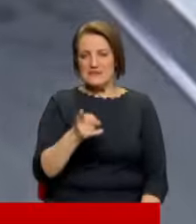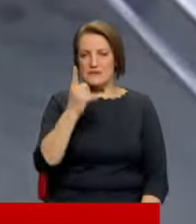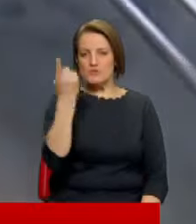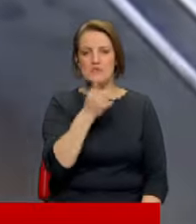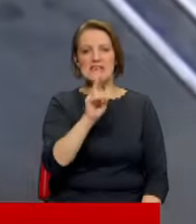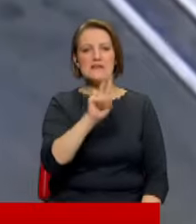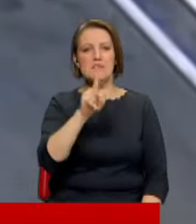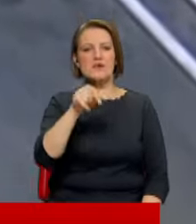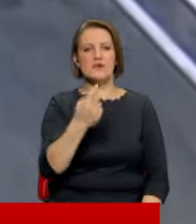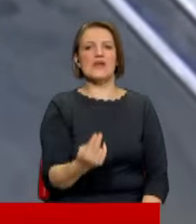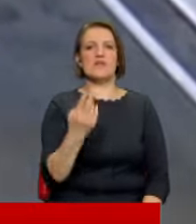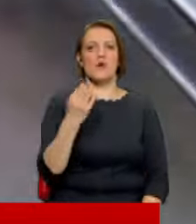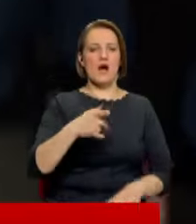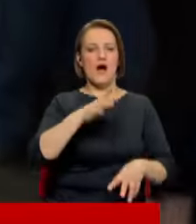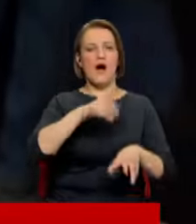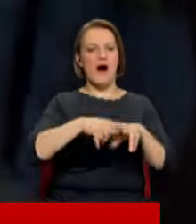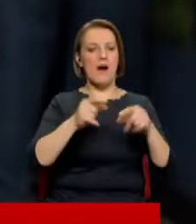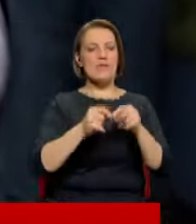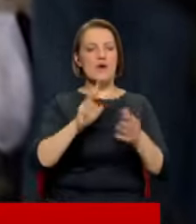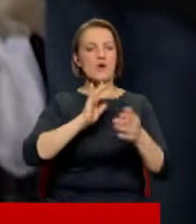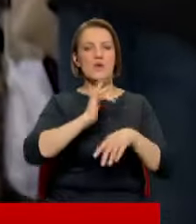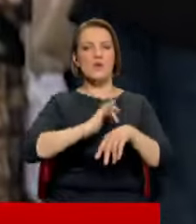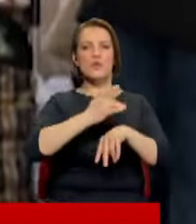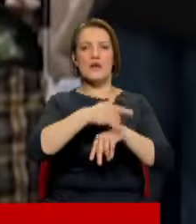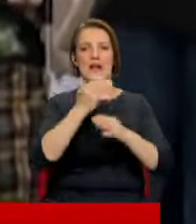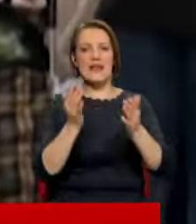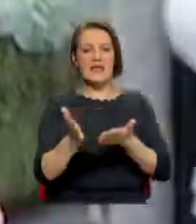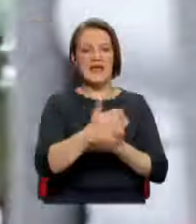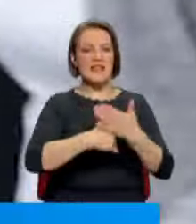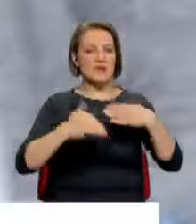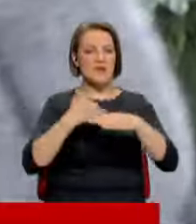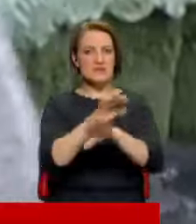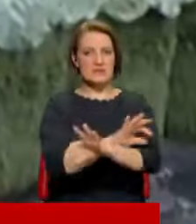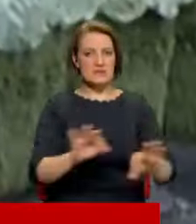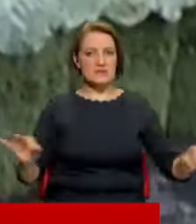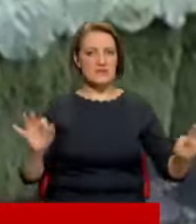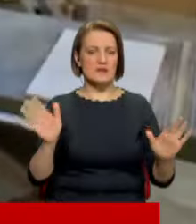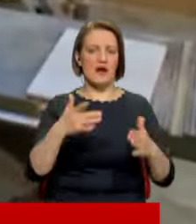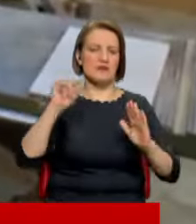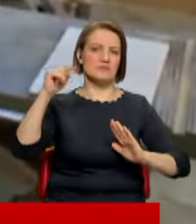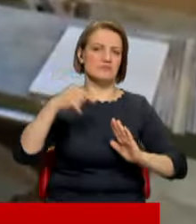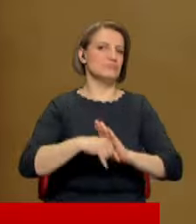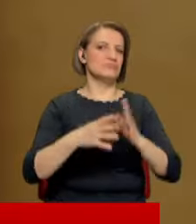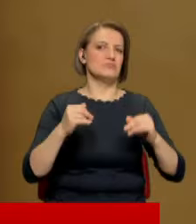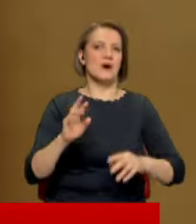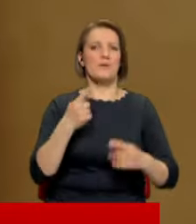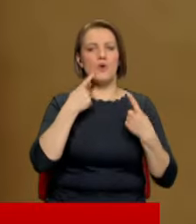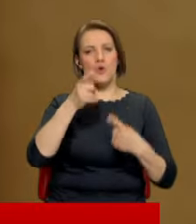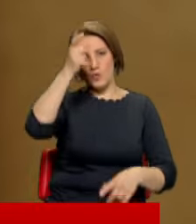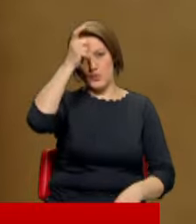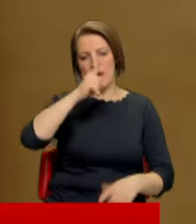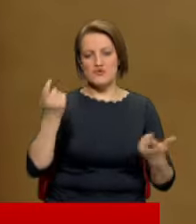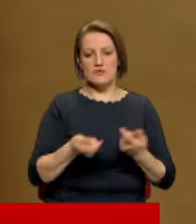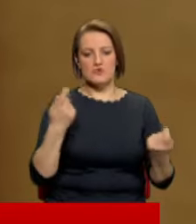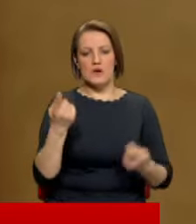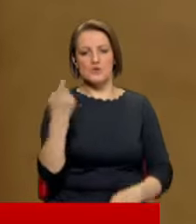yoksullaştıran AB ülkeleri ortalamasının üstünde olan gelir dağılımı eşitsizliği de daha da derinleşti rapora göre Türkiye'de